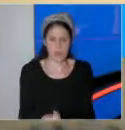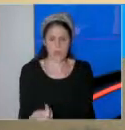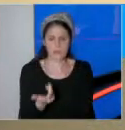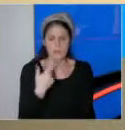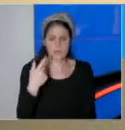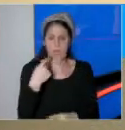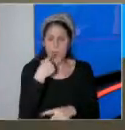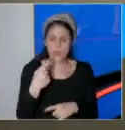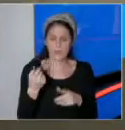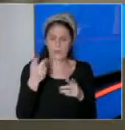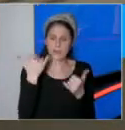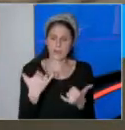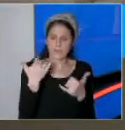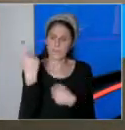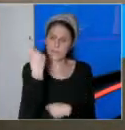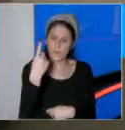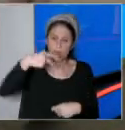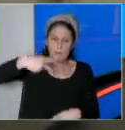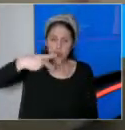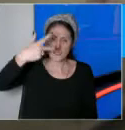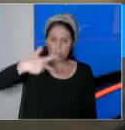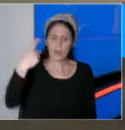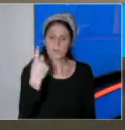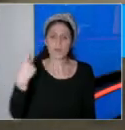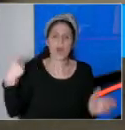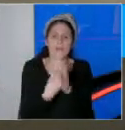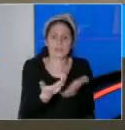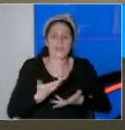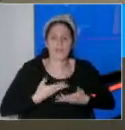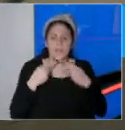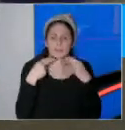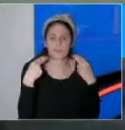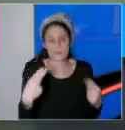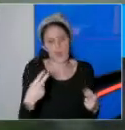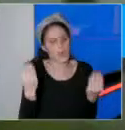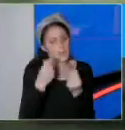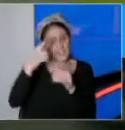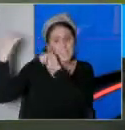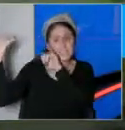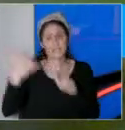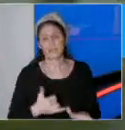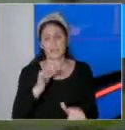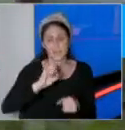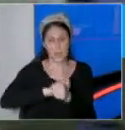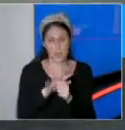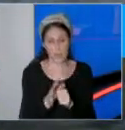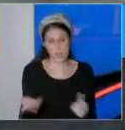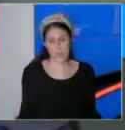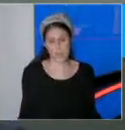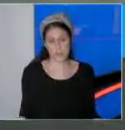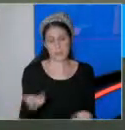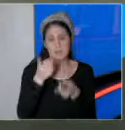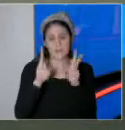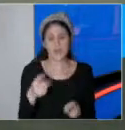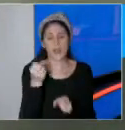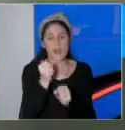עכשיו תהיו בבידוד יומיים שלושה עד שתקבלו את התשובה, הדבר הזה זה יבוא של קורונה, ואז אתה יכול לעשות